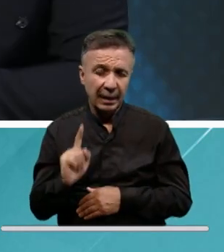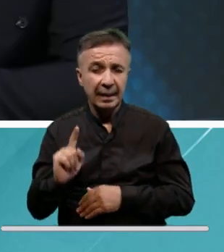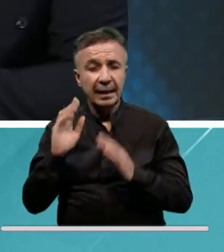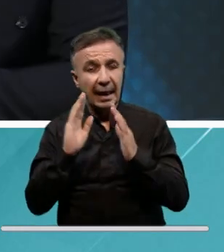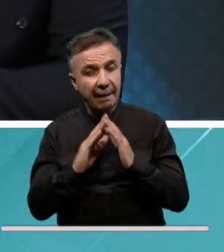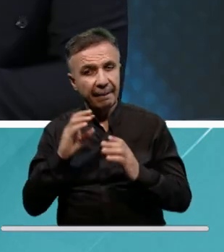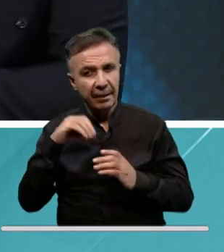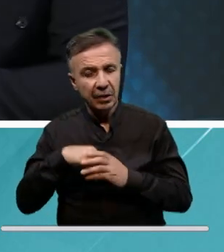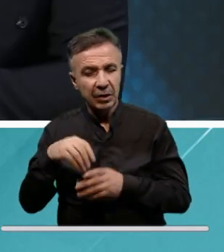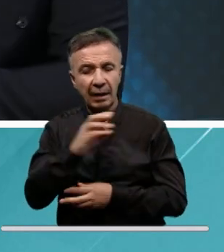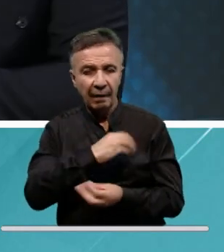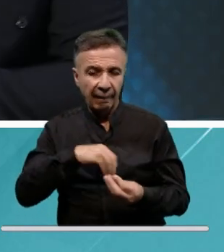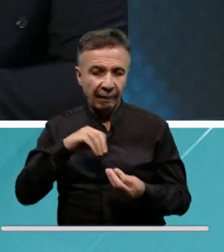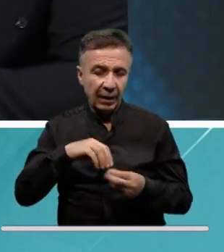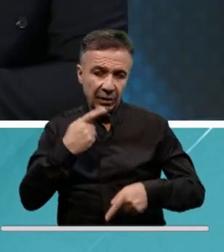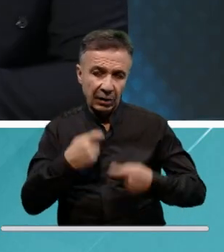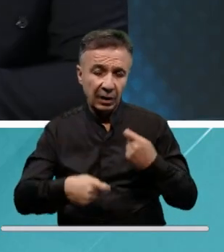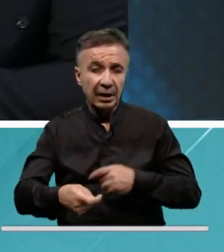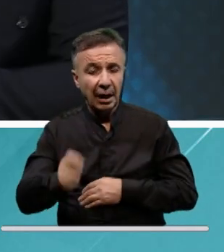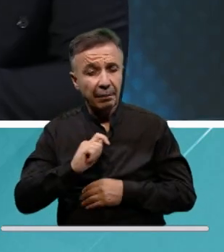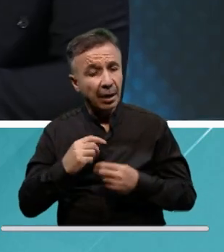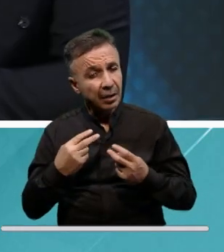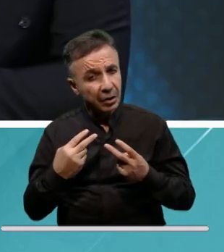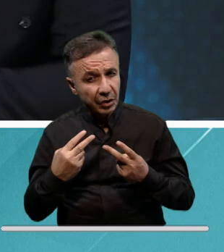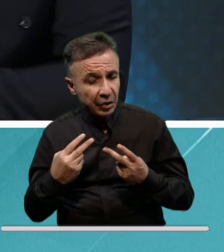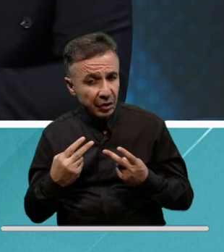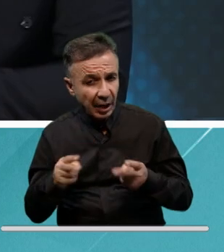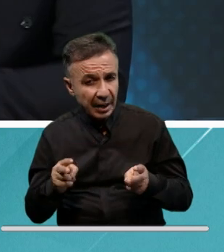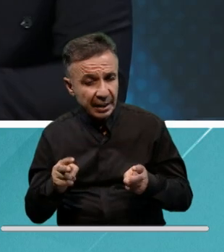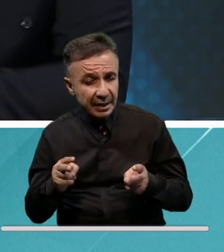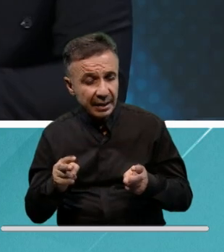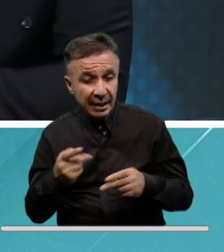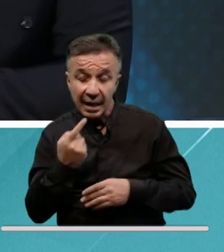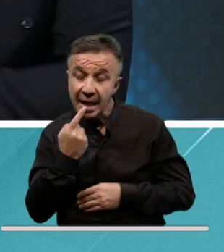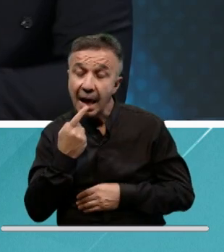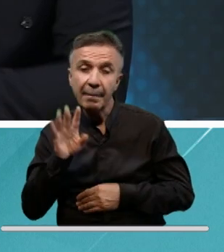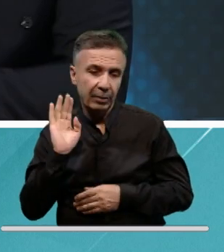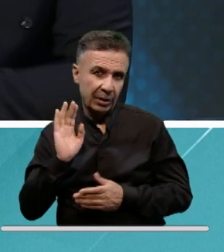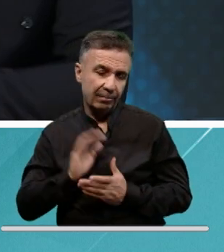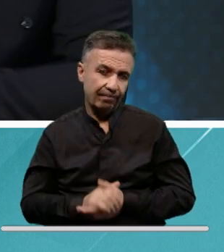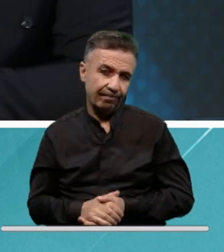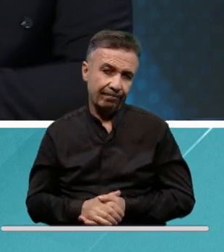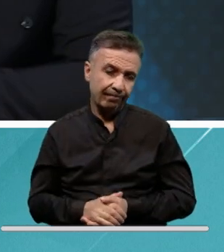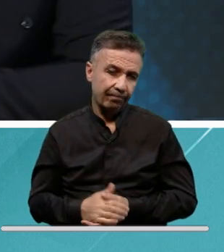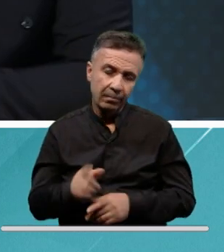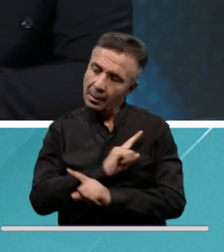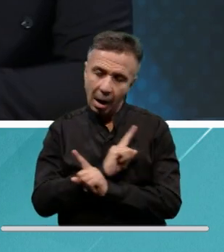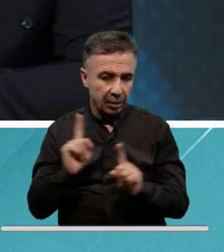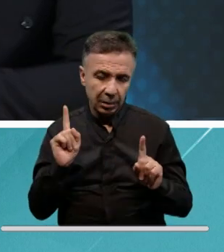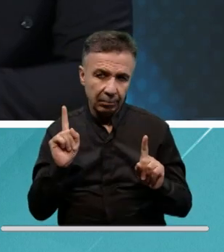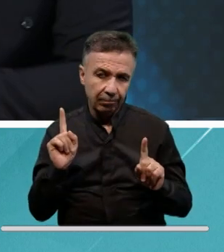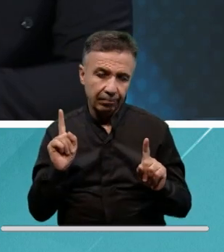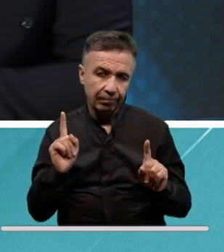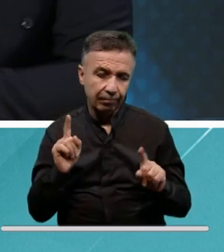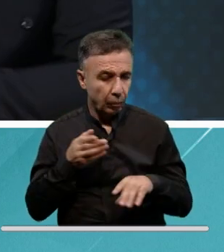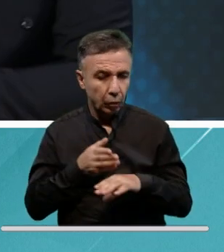için faizli kredi almak caizdir gibi Herhangi bir ifadeye ibareye